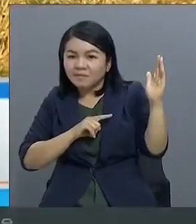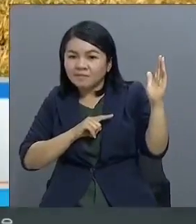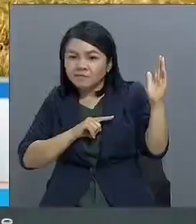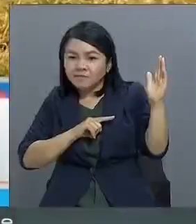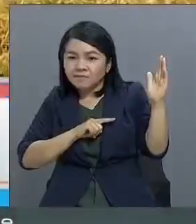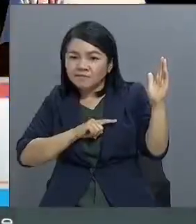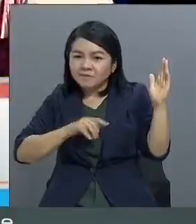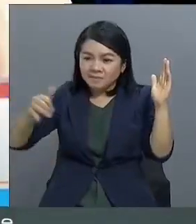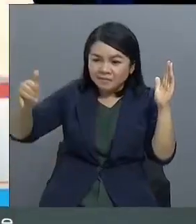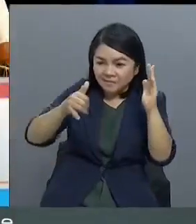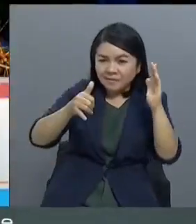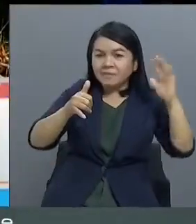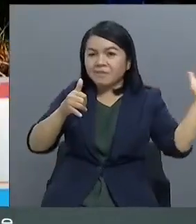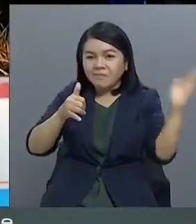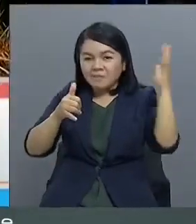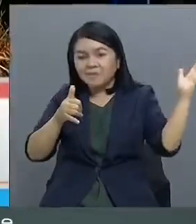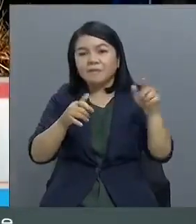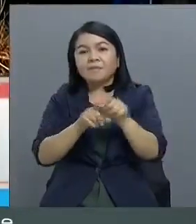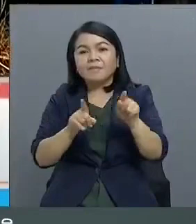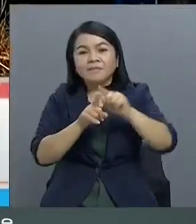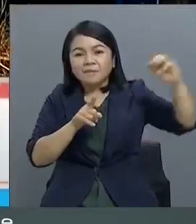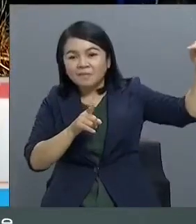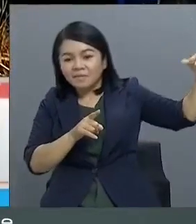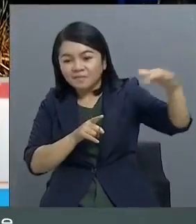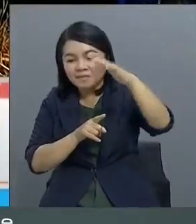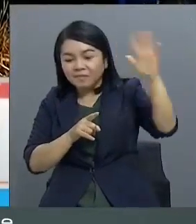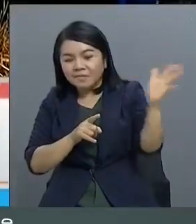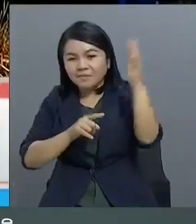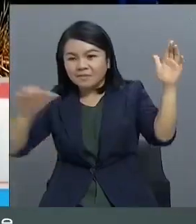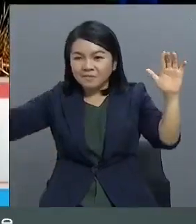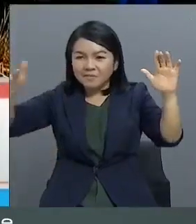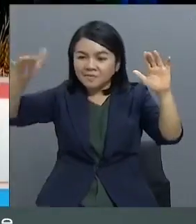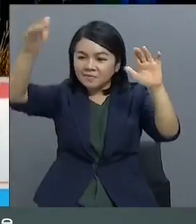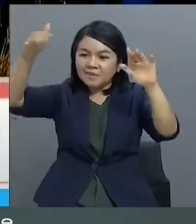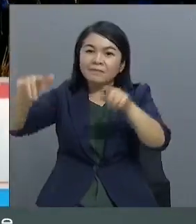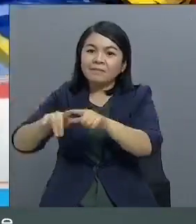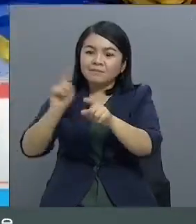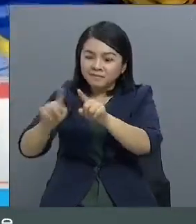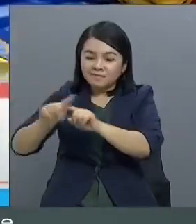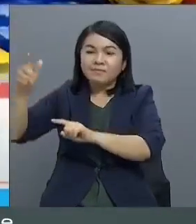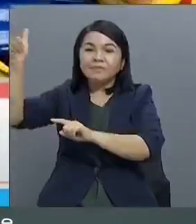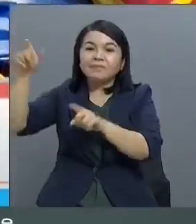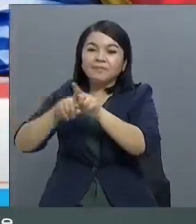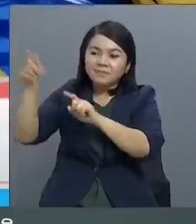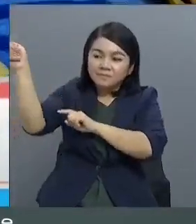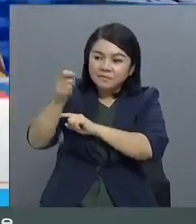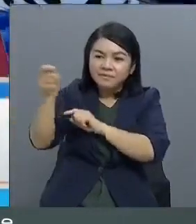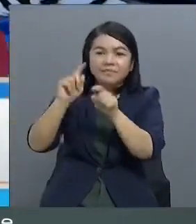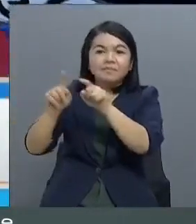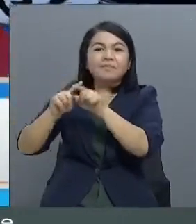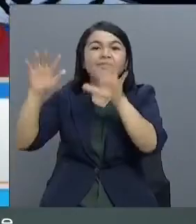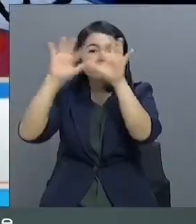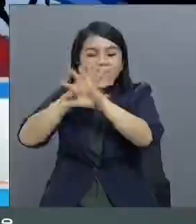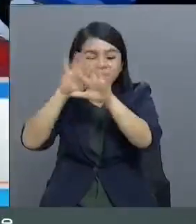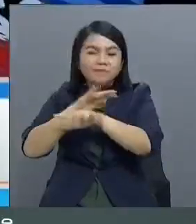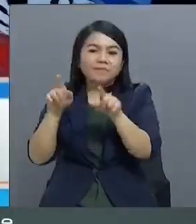ป๊บเดียวเท่านั้นแหละวิ่ง 2-300 เมตรขึ้นติดลมบน เลยทำอะไรเกี่ยวกับแบบบนฟ้าเคร ื่ องบินเครื่องบินหยุกยานพาดนะ ต้องให้เขา